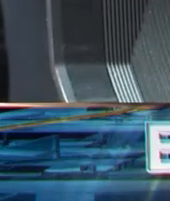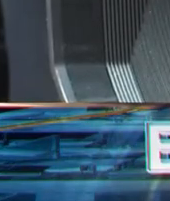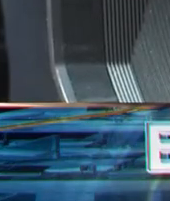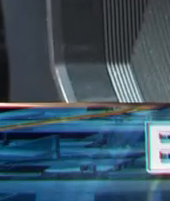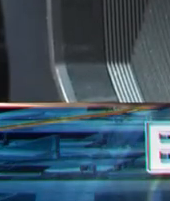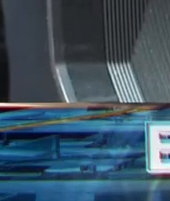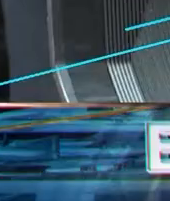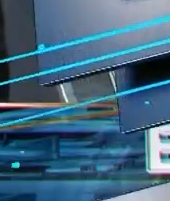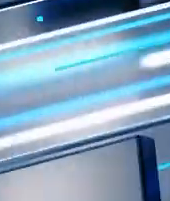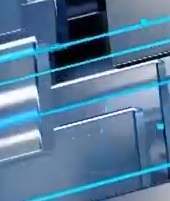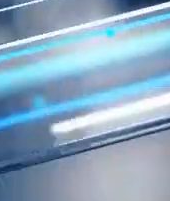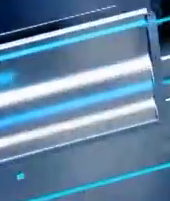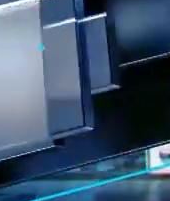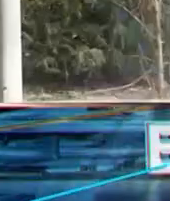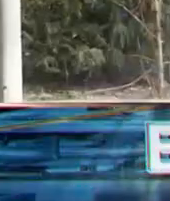білейік.